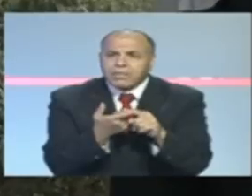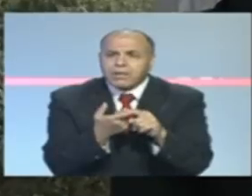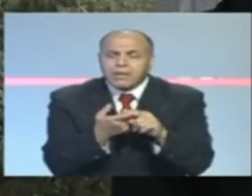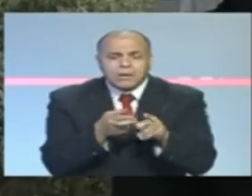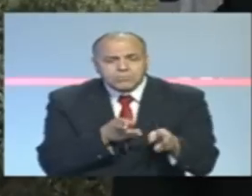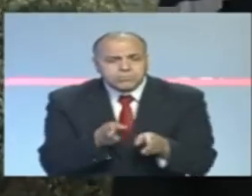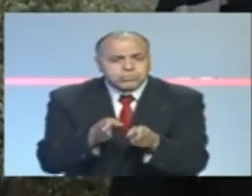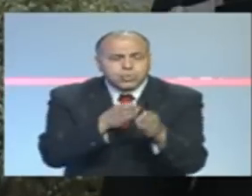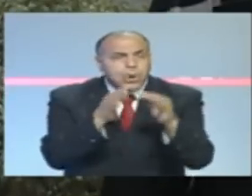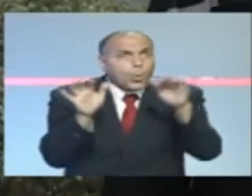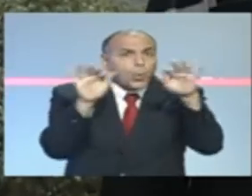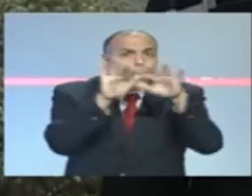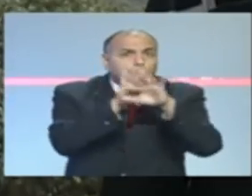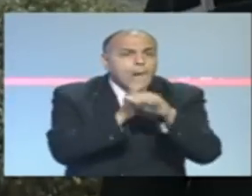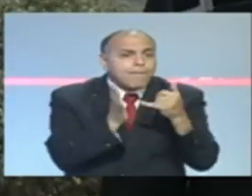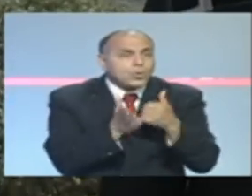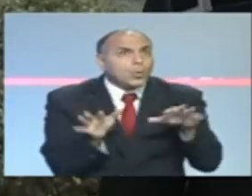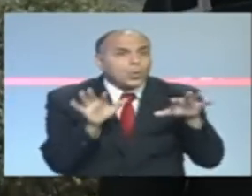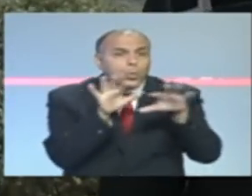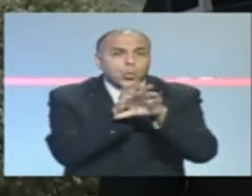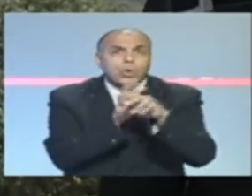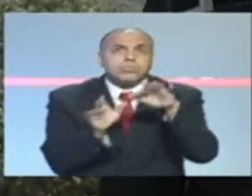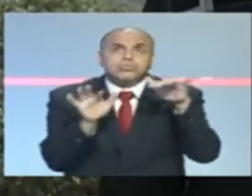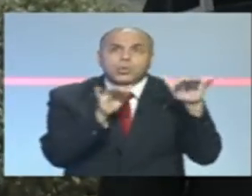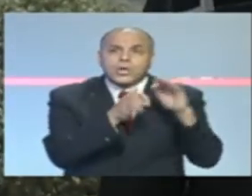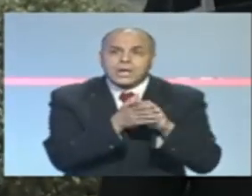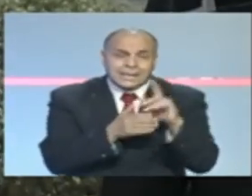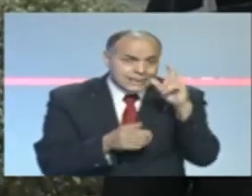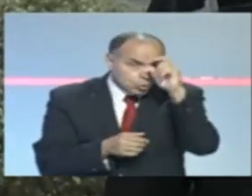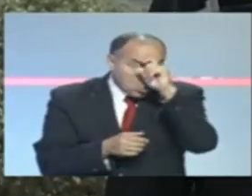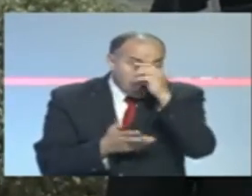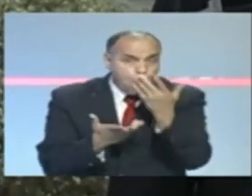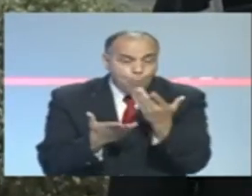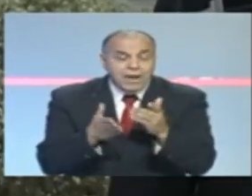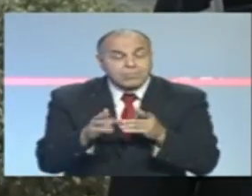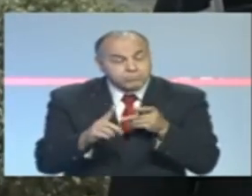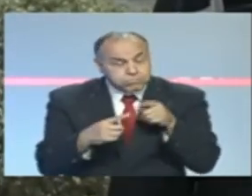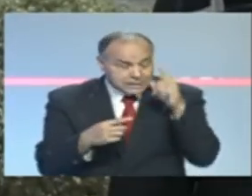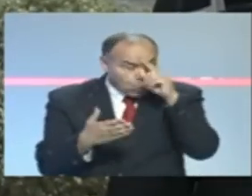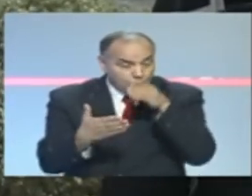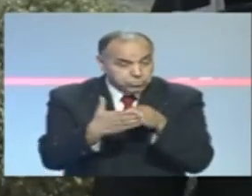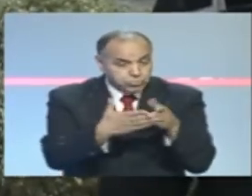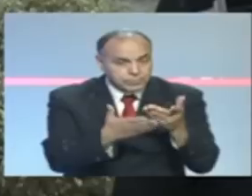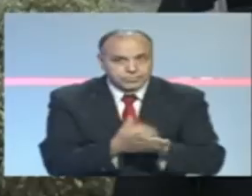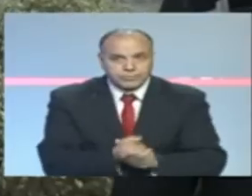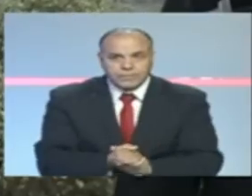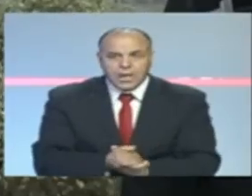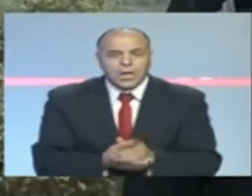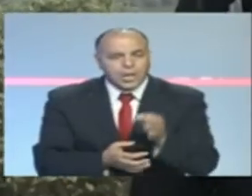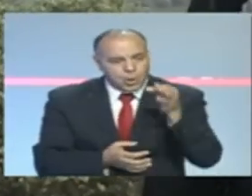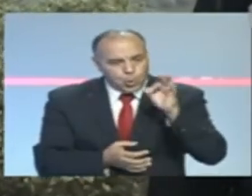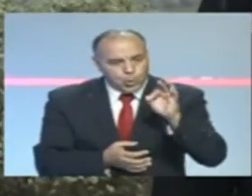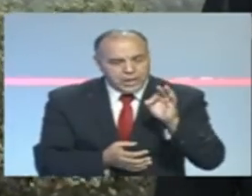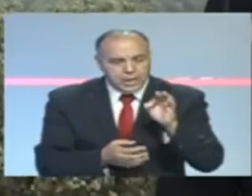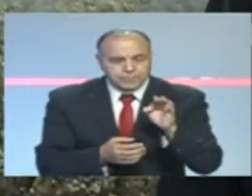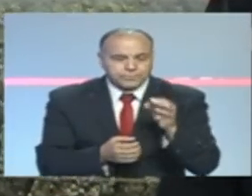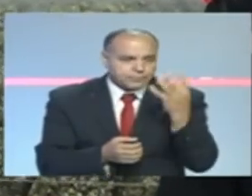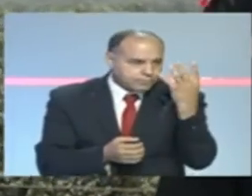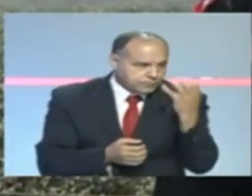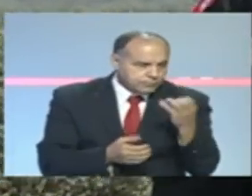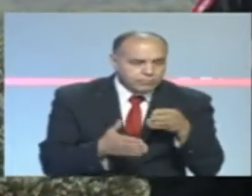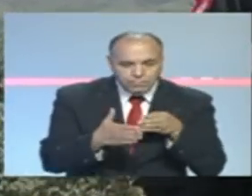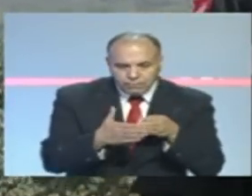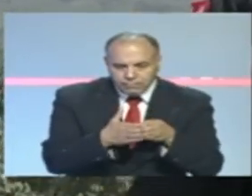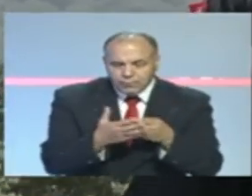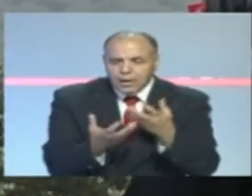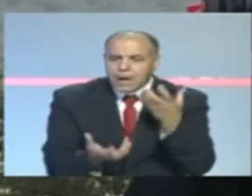الطرقات يغطي المدن صعوبات كبيره قاعدين تواجهها على الميدان صعوبات كبيره اليوم لعبه احنا ما زالت عن